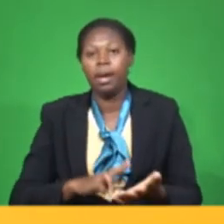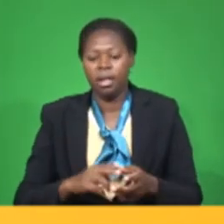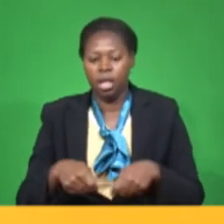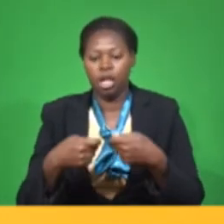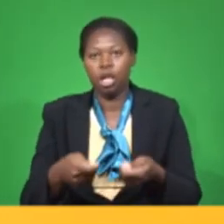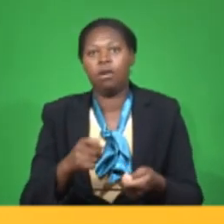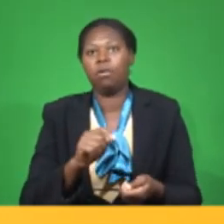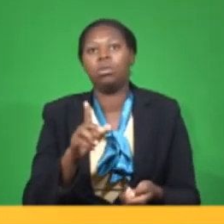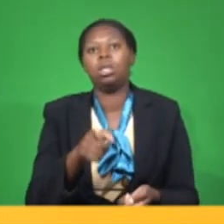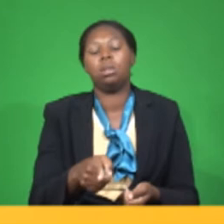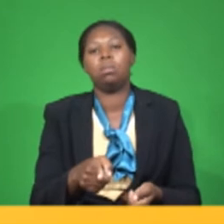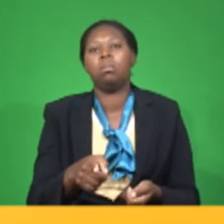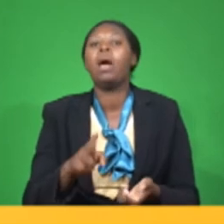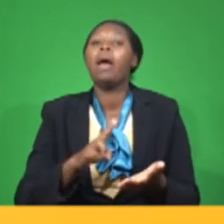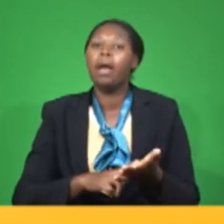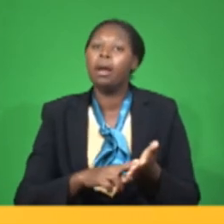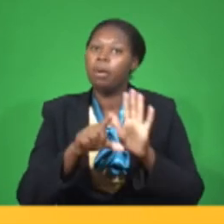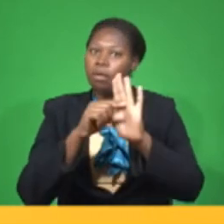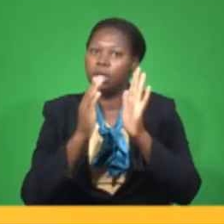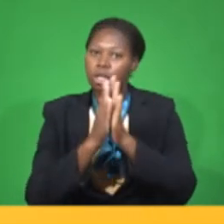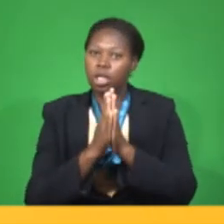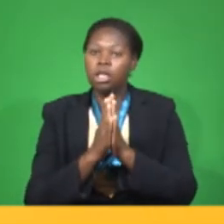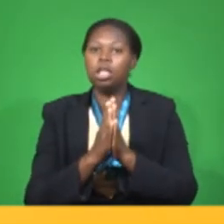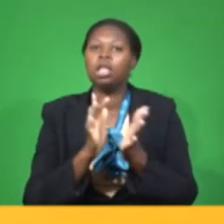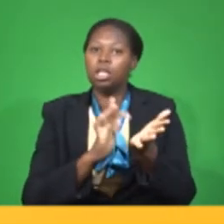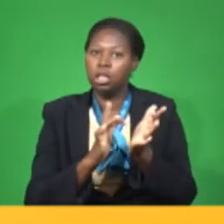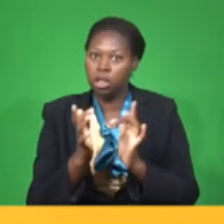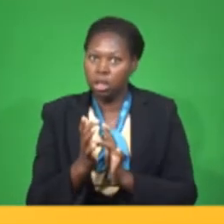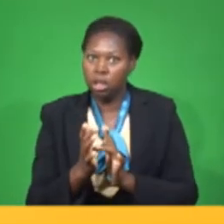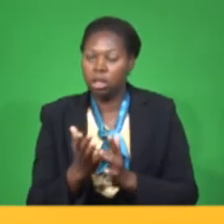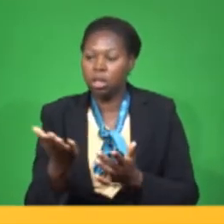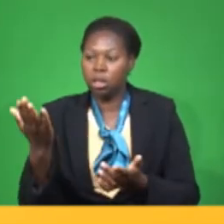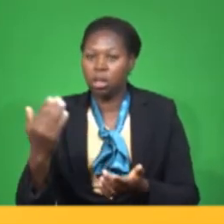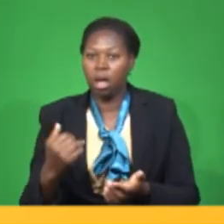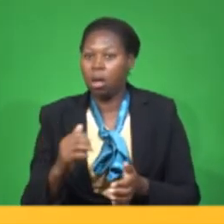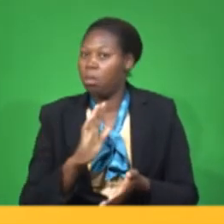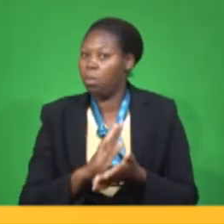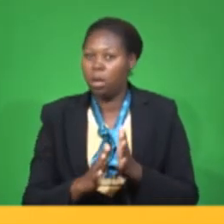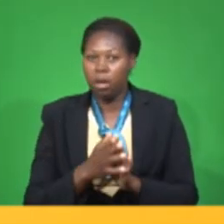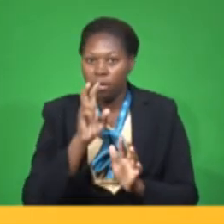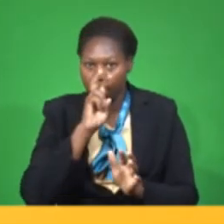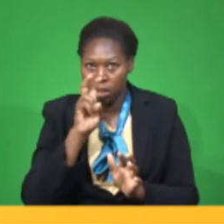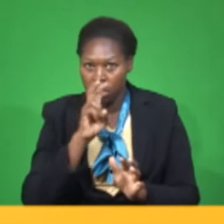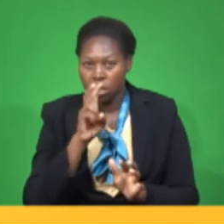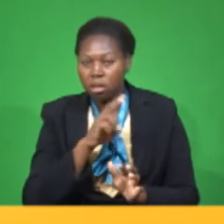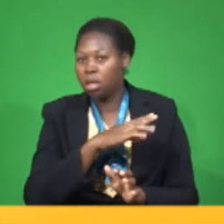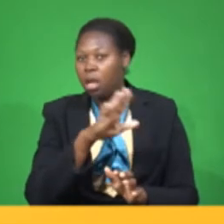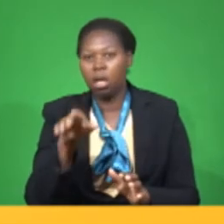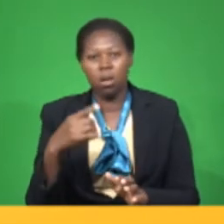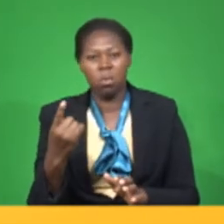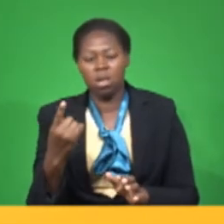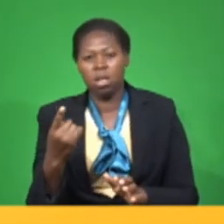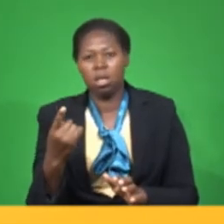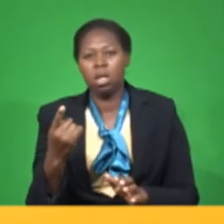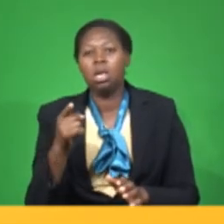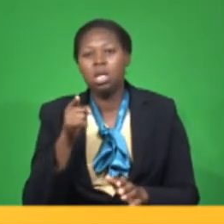10. Jesu akakotoroka. Zvina asingaone munhu asi mukadzi woga akati kwaari, mai, vaya